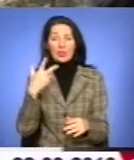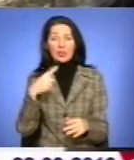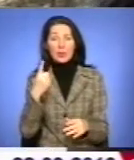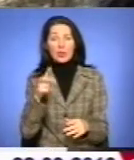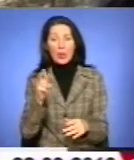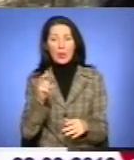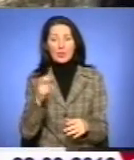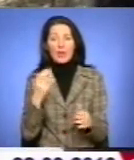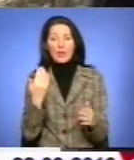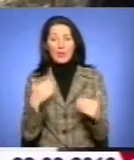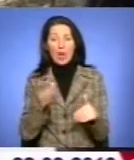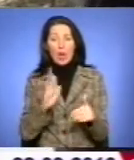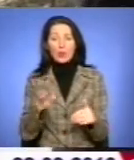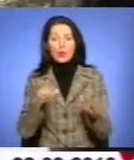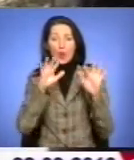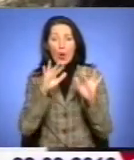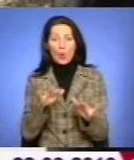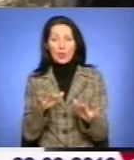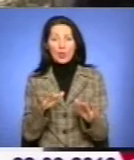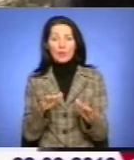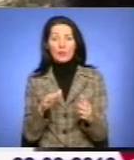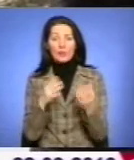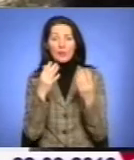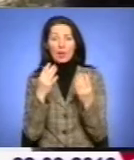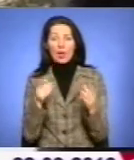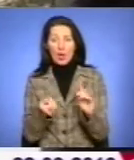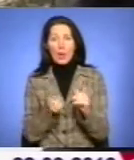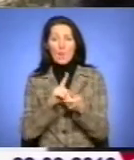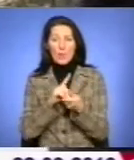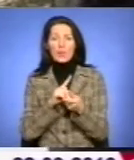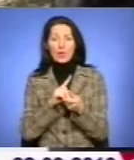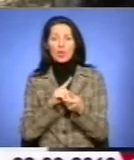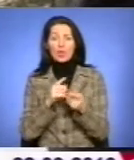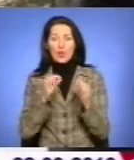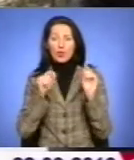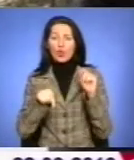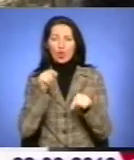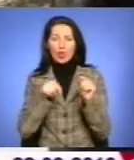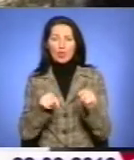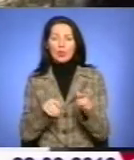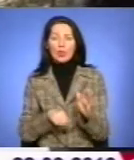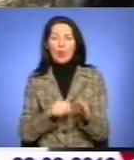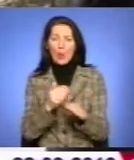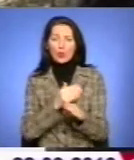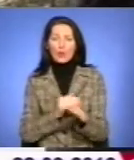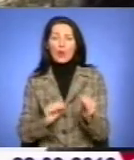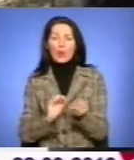30-31 березня це вже будуть опади в денні години переходити в дощ. Також поступове підвищення температури